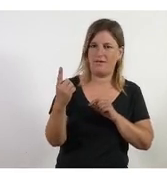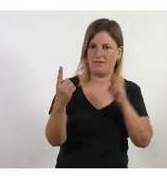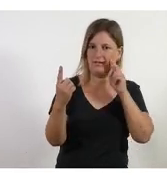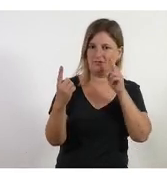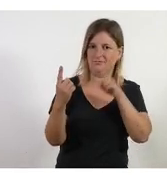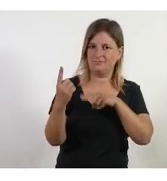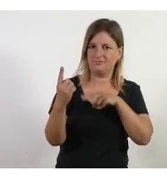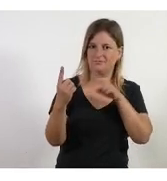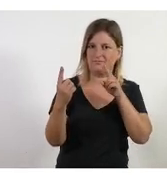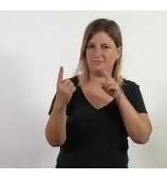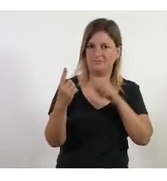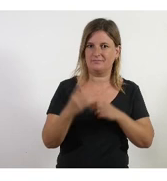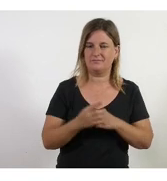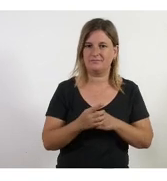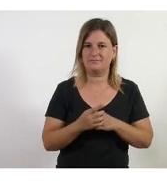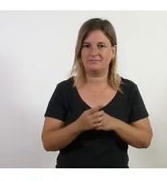Uau. Et dono la mà.